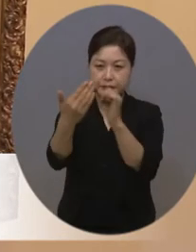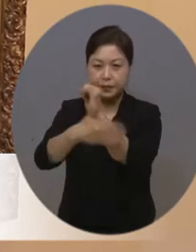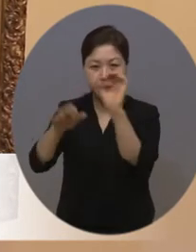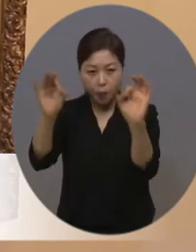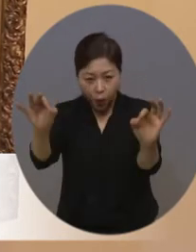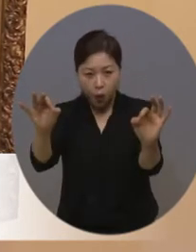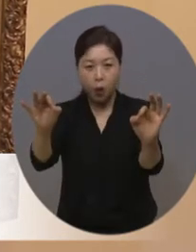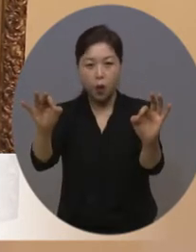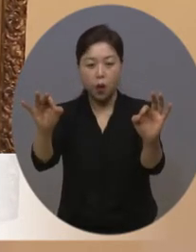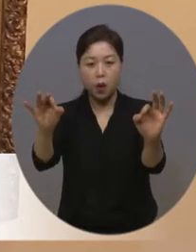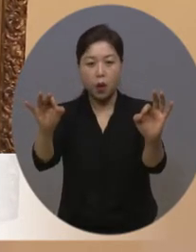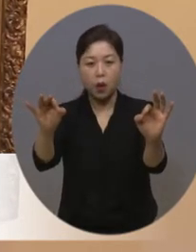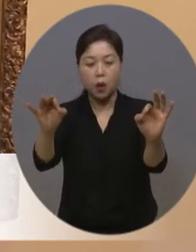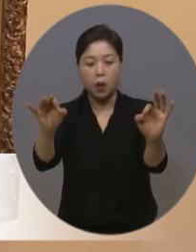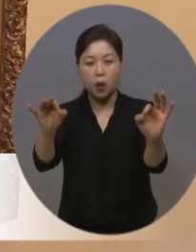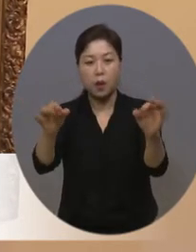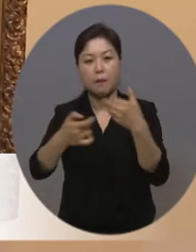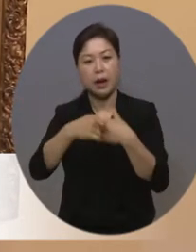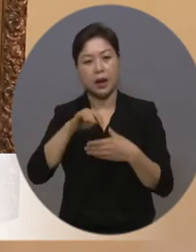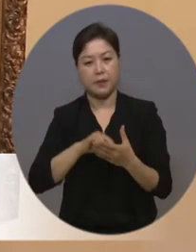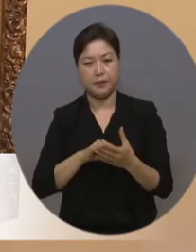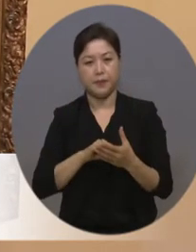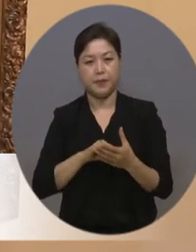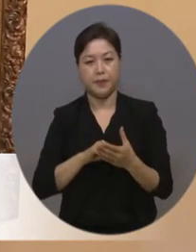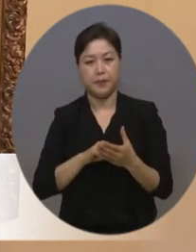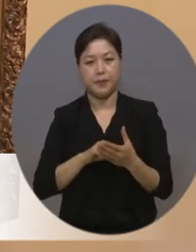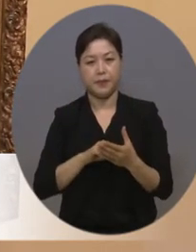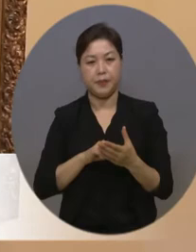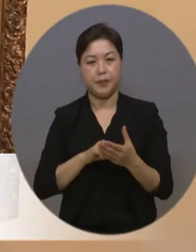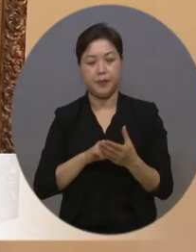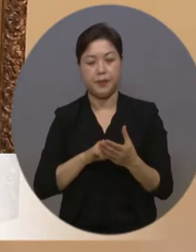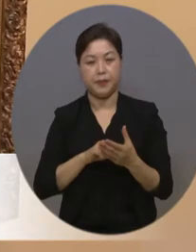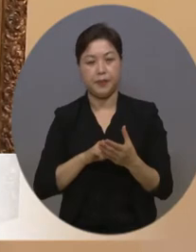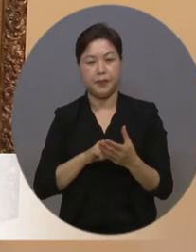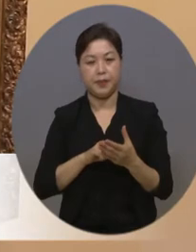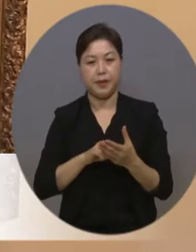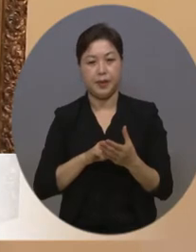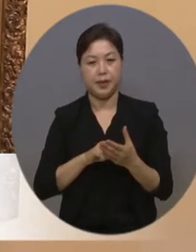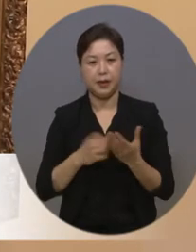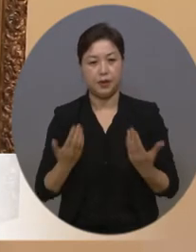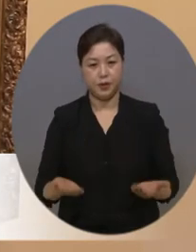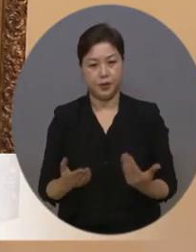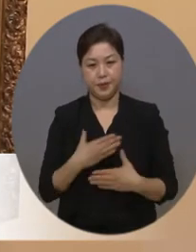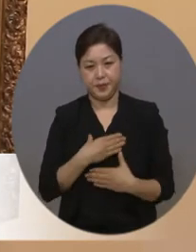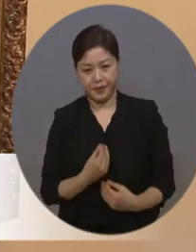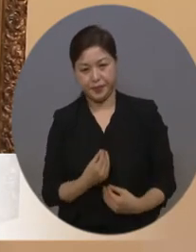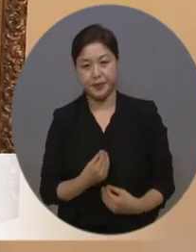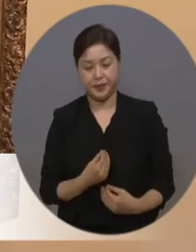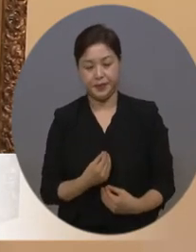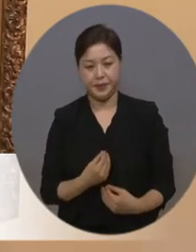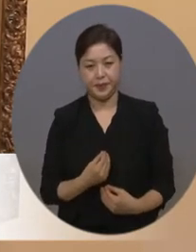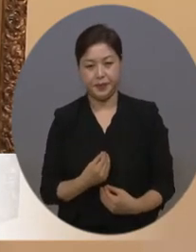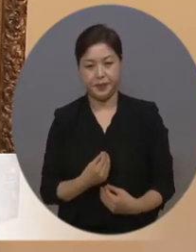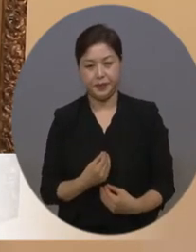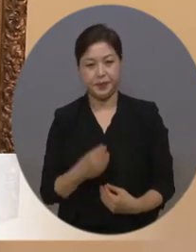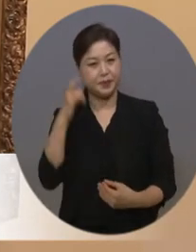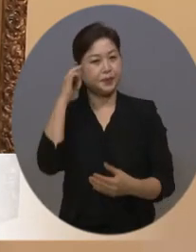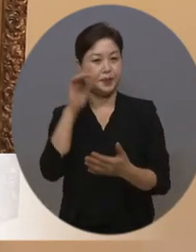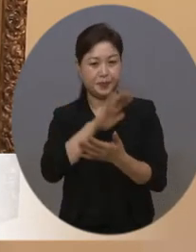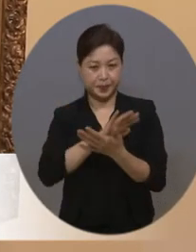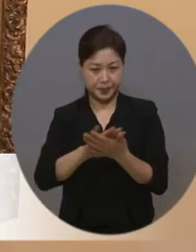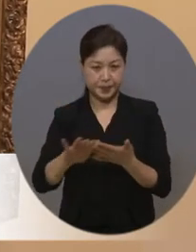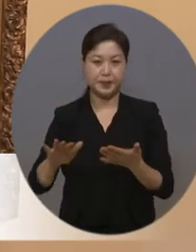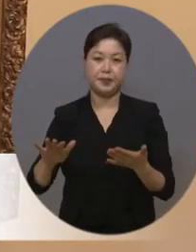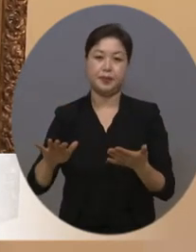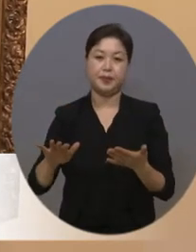또 그분들한테 이 어떤 또 하나의 어떤 쉼터 또 내지는 그 마음의